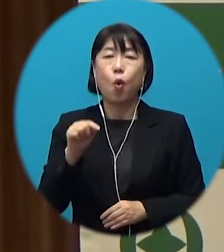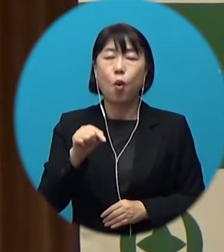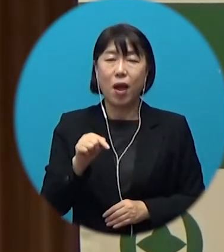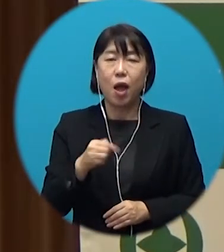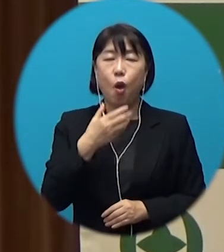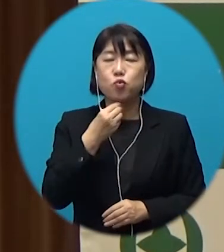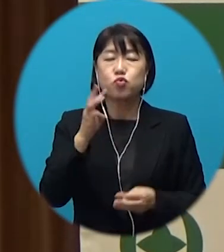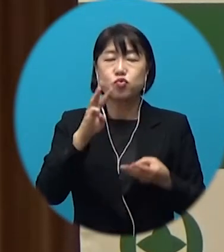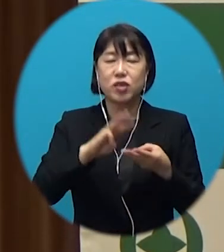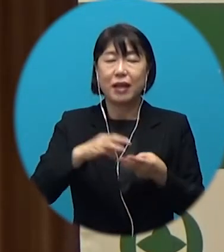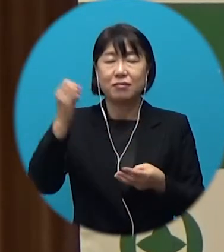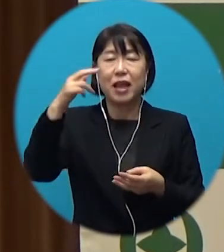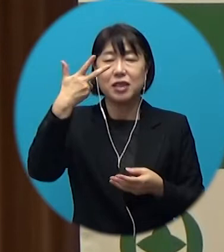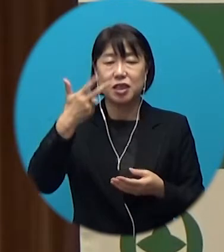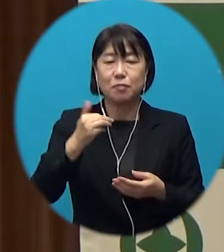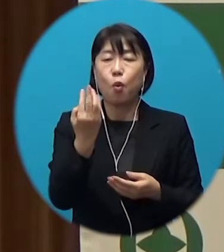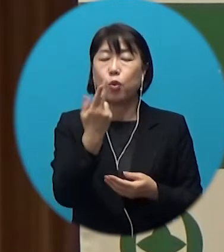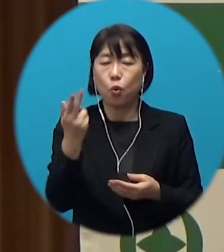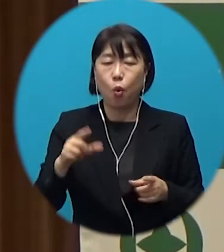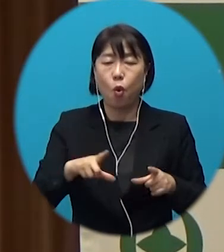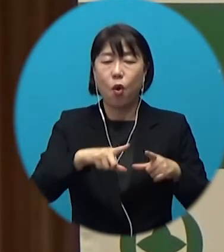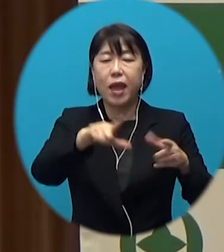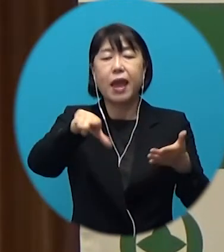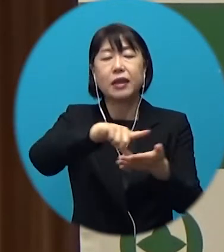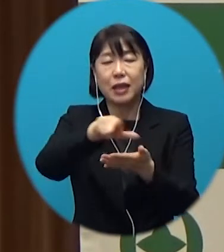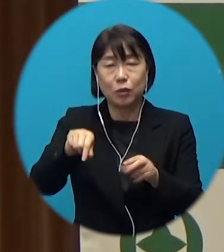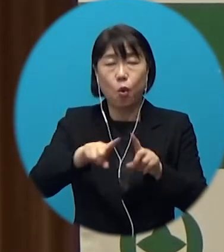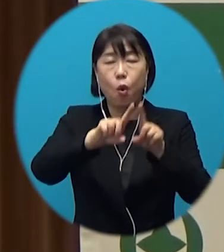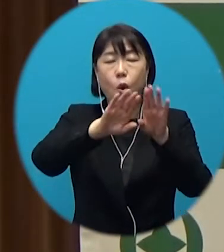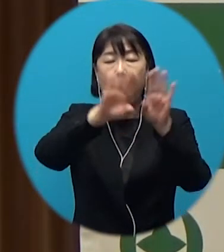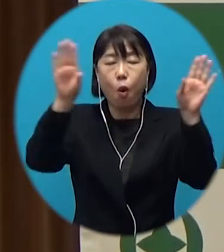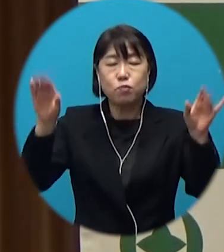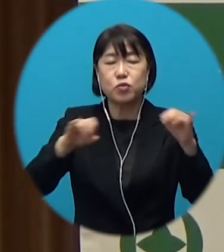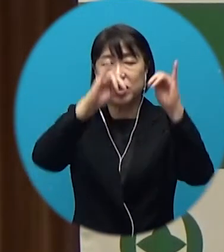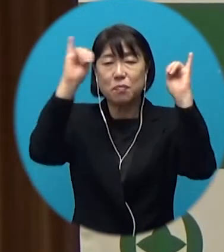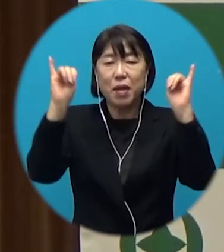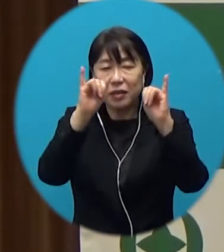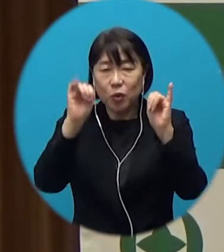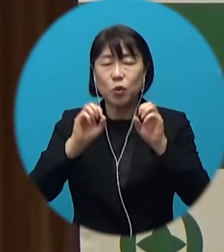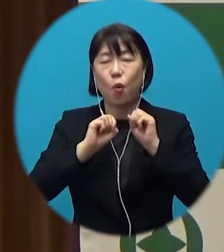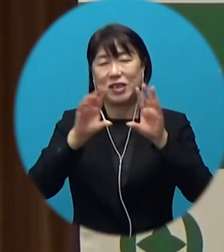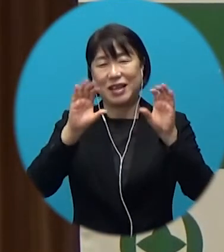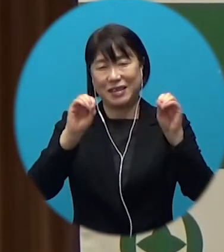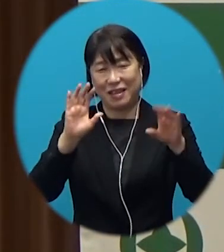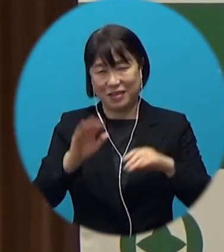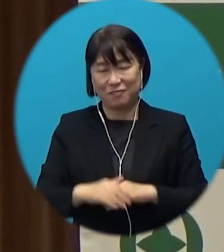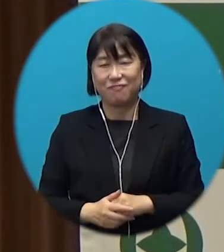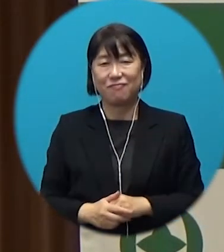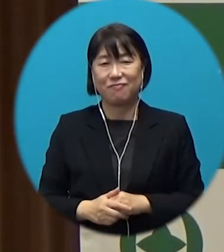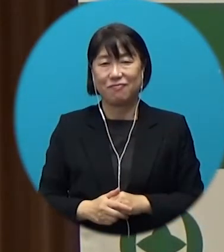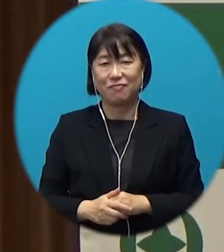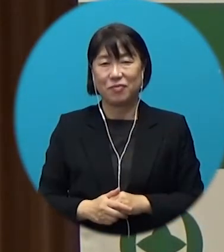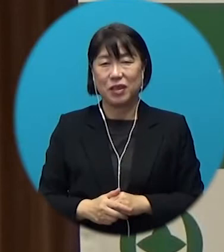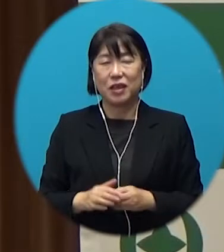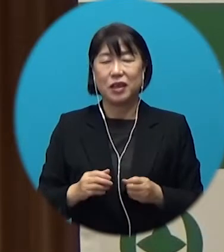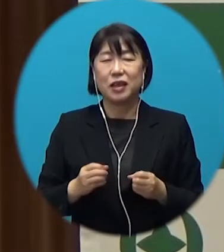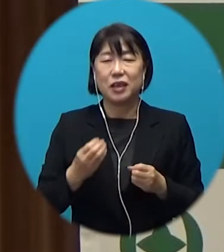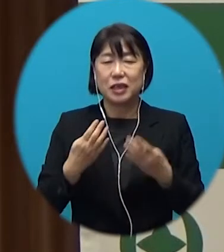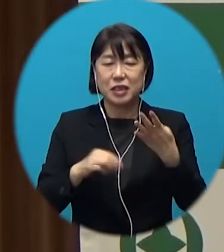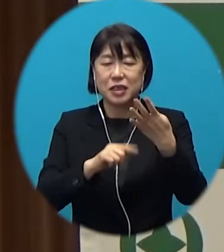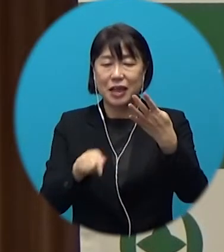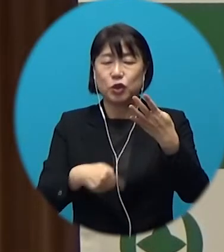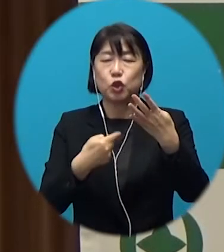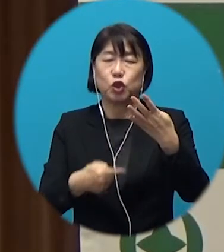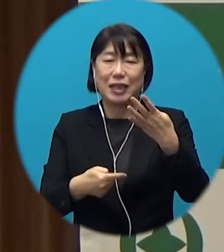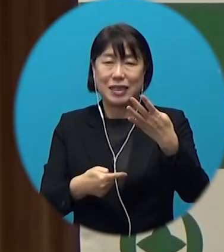電子ボードエリアのオープニングイベント開催のお知らせであります。新年度8月1日にです